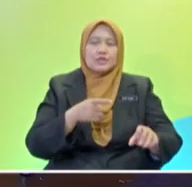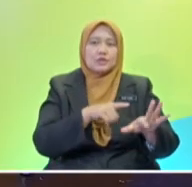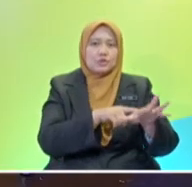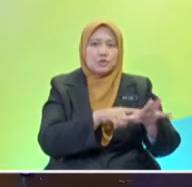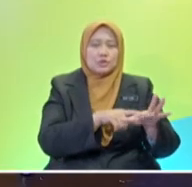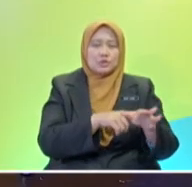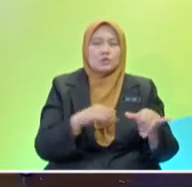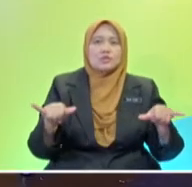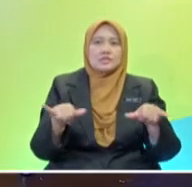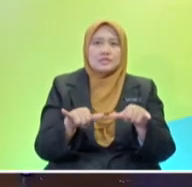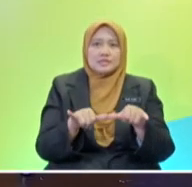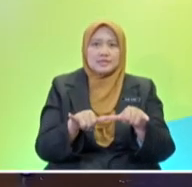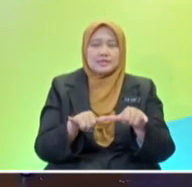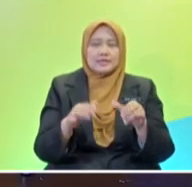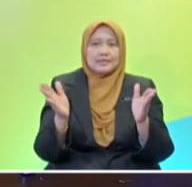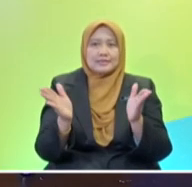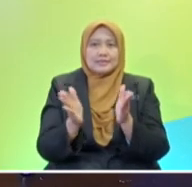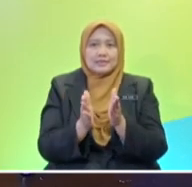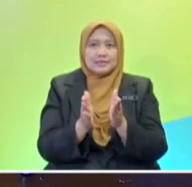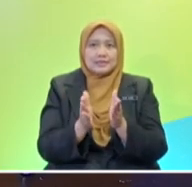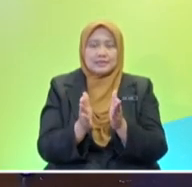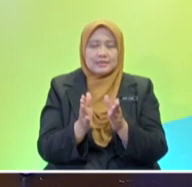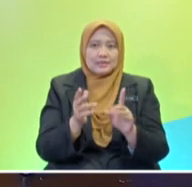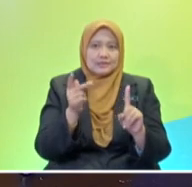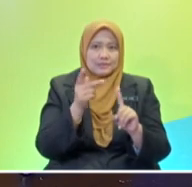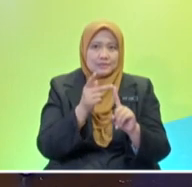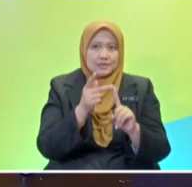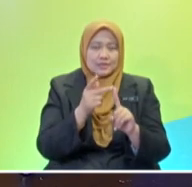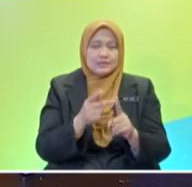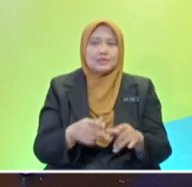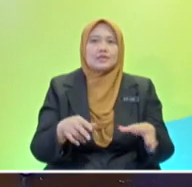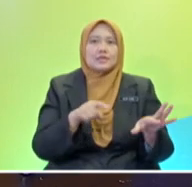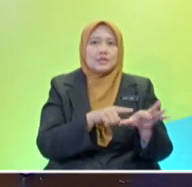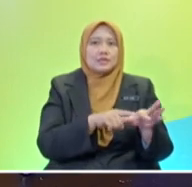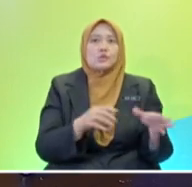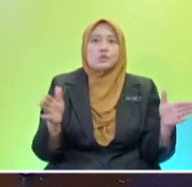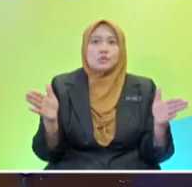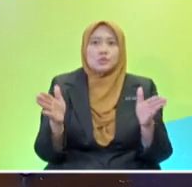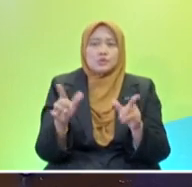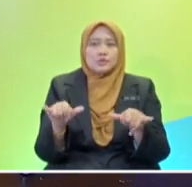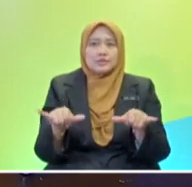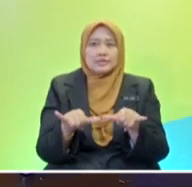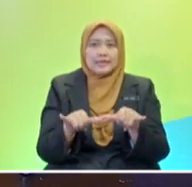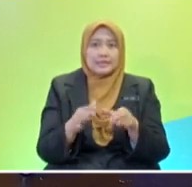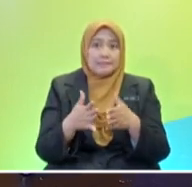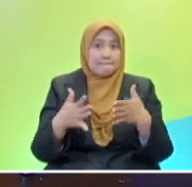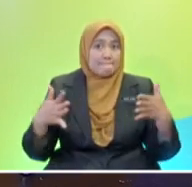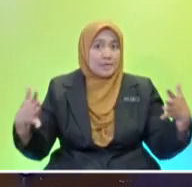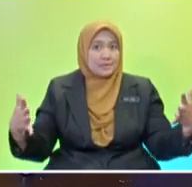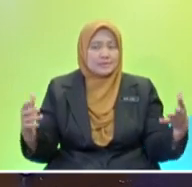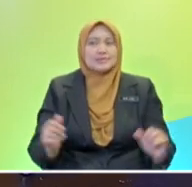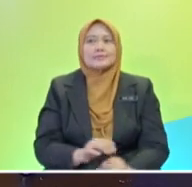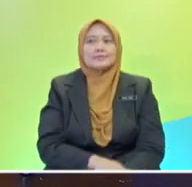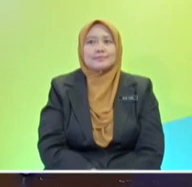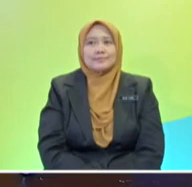bersaiz kecil, kepada saiz besar. Kecil ke besar. Ha. Boleh mulakan cikgu sekarang? Bandingkan.